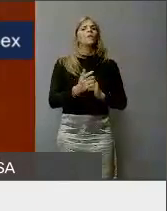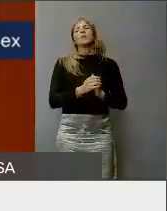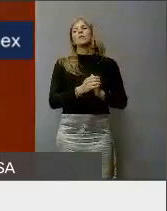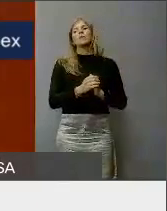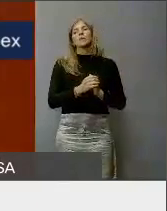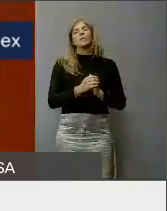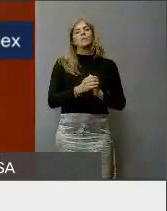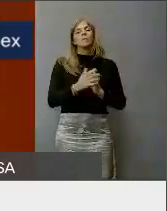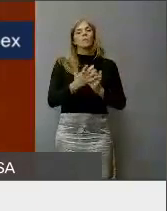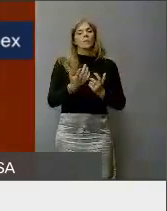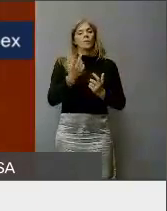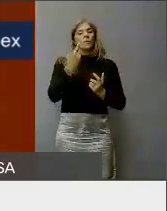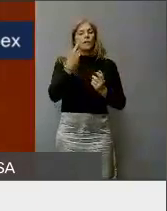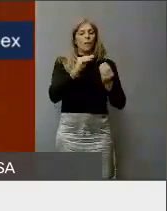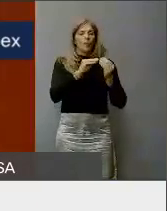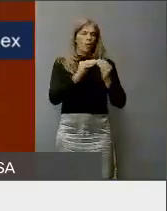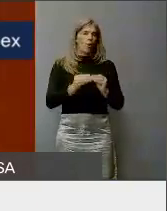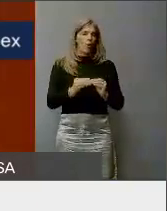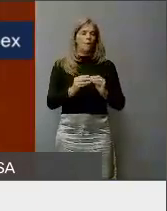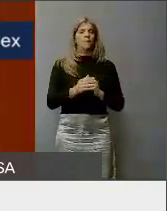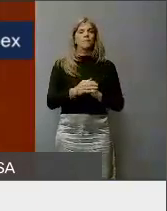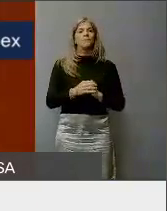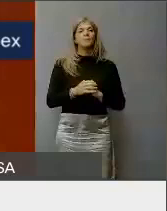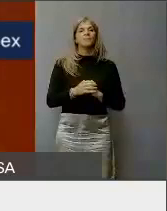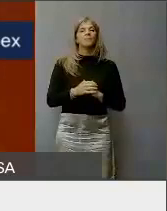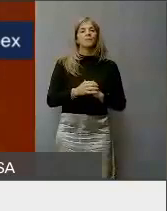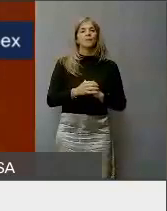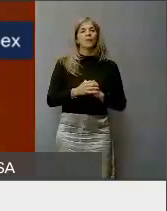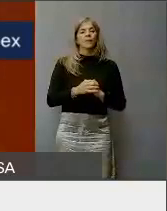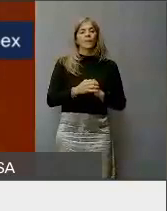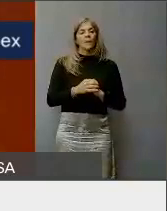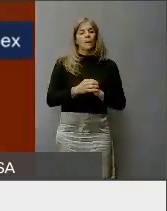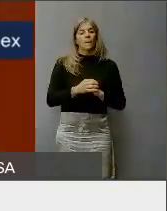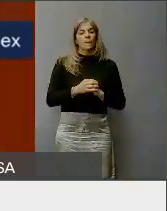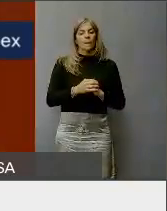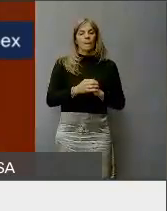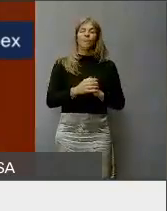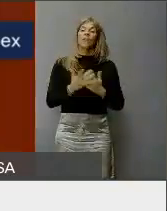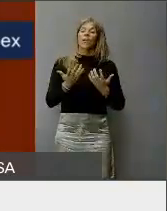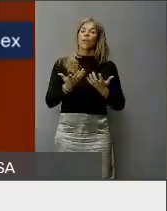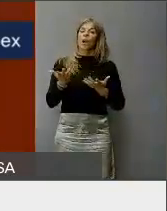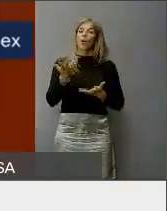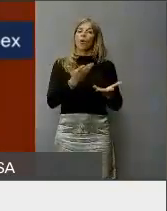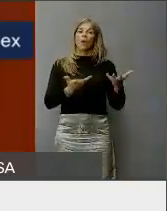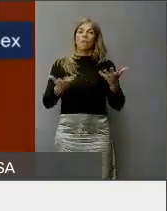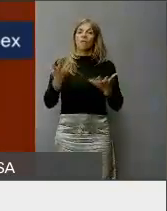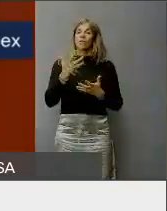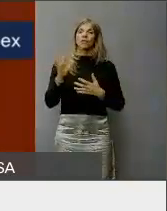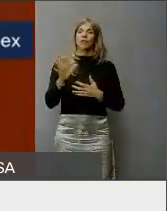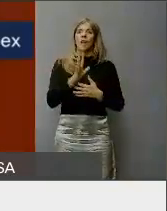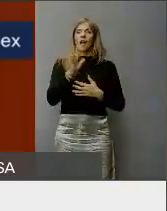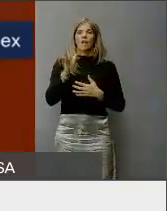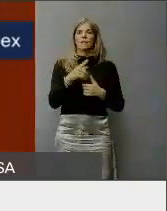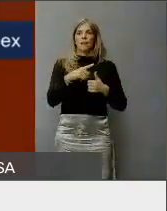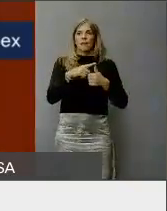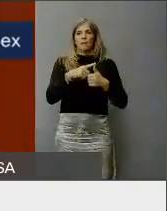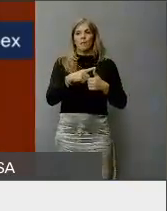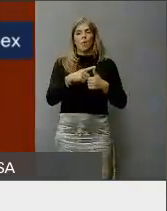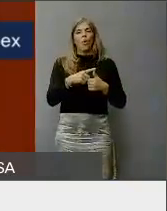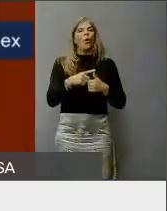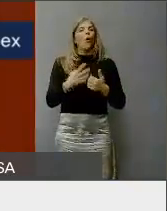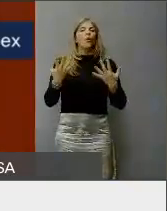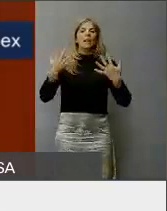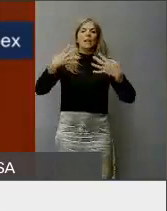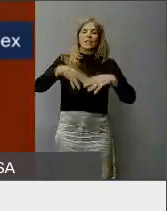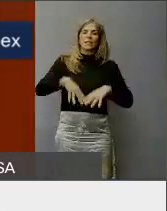dai rispettivi statuti le linee di collaborazione potrebbero riguardare l'organizzazione e la